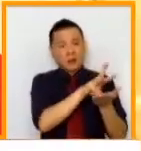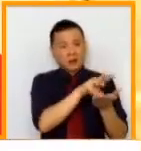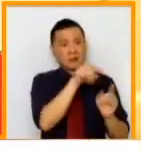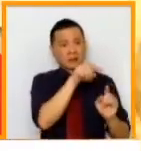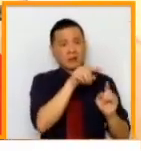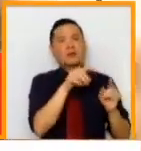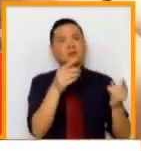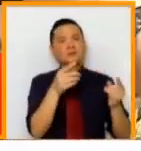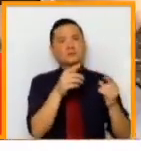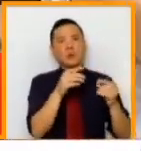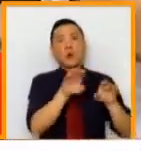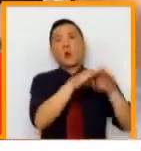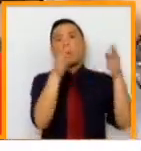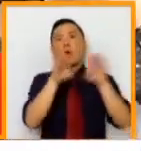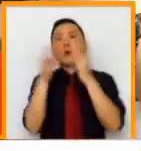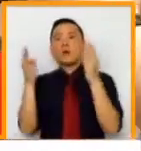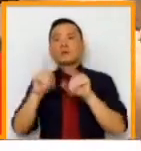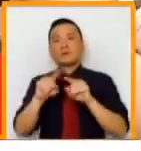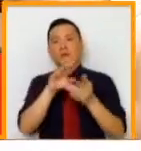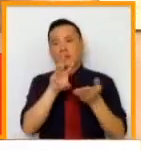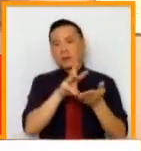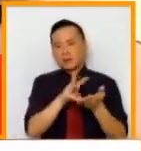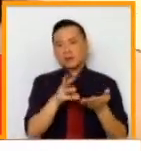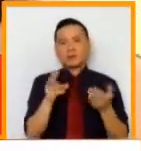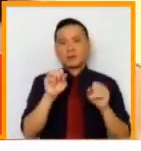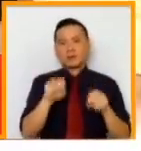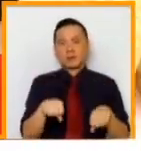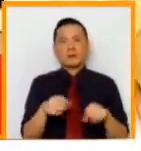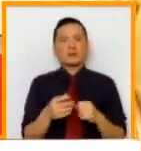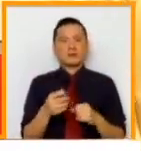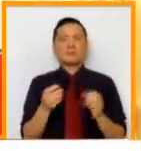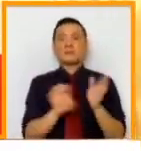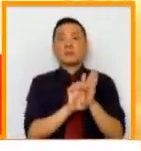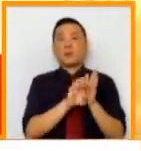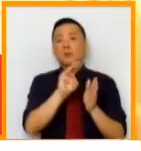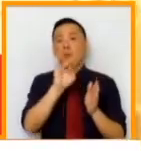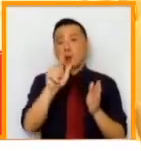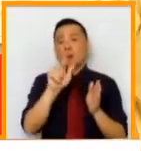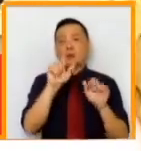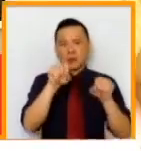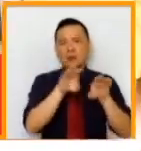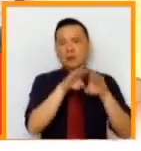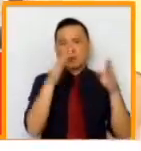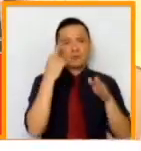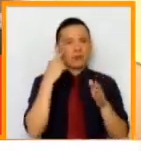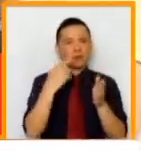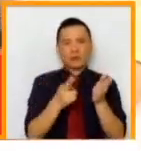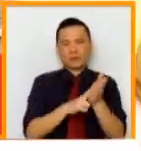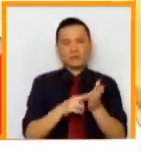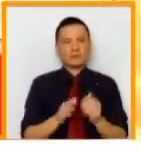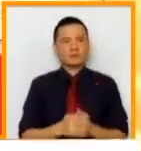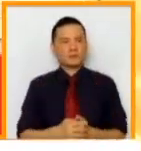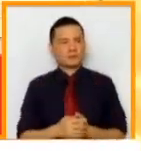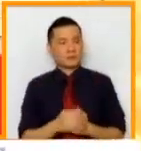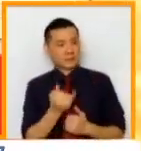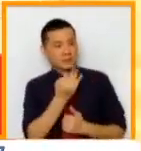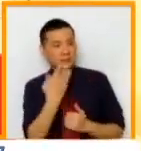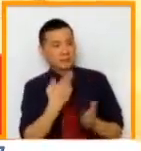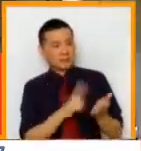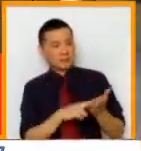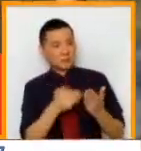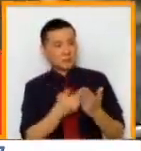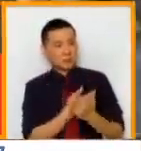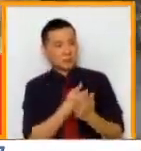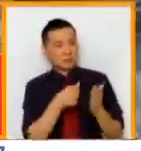ngayon, meron na tayong mall registration. Baka ilan pa itong inaasahan natin mga bagong botante? Baka umabot